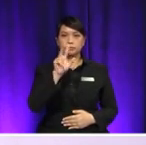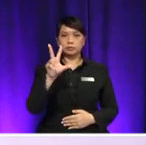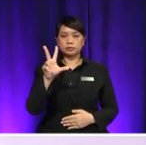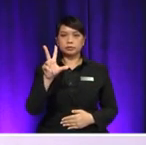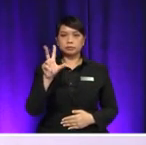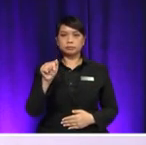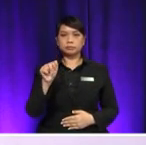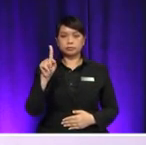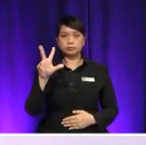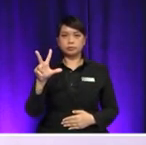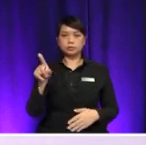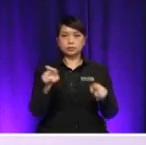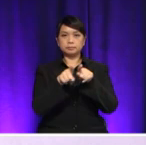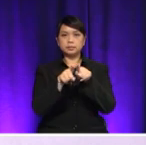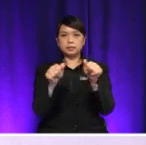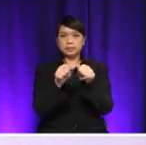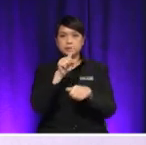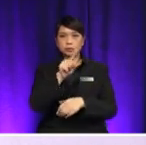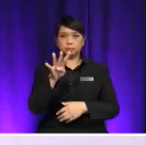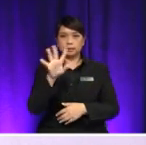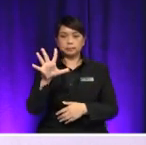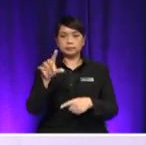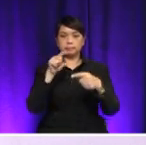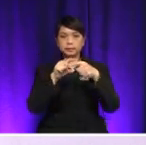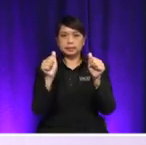sama dengan 145 ah